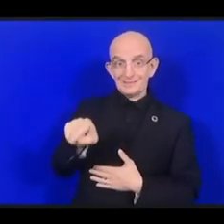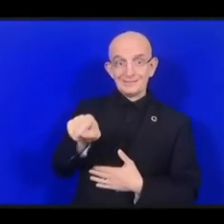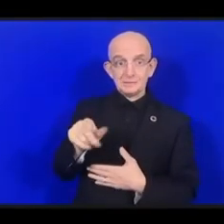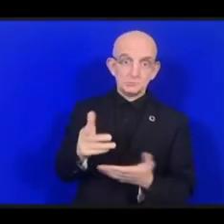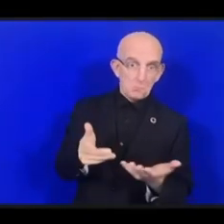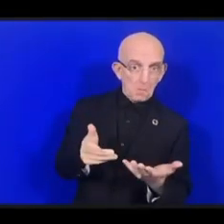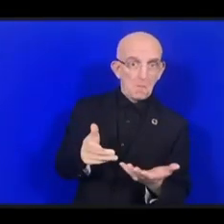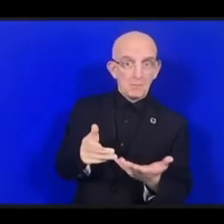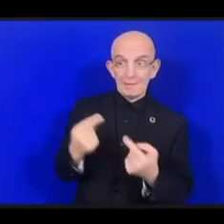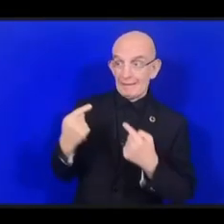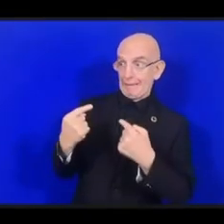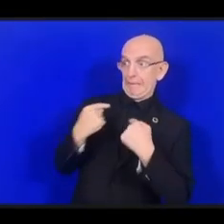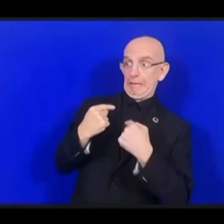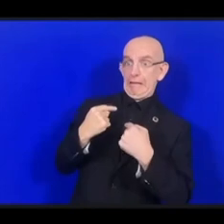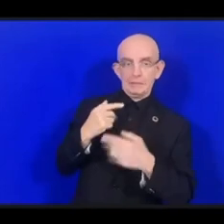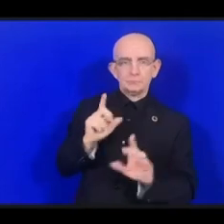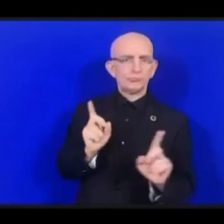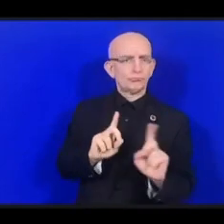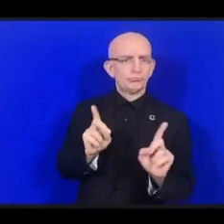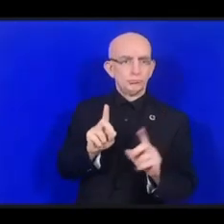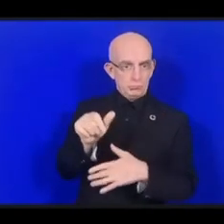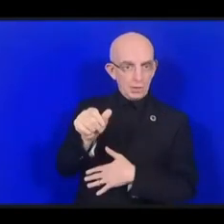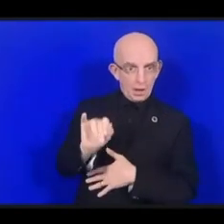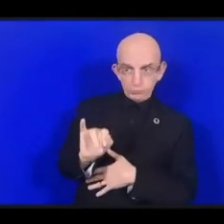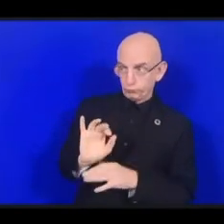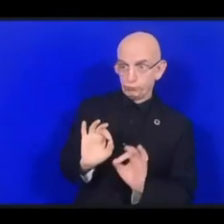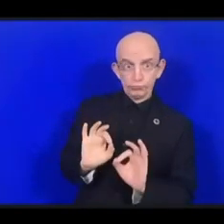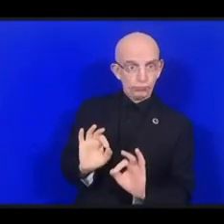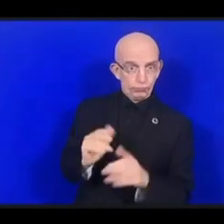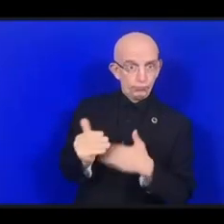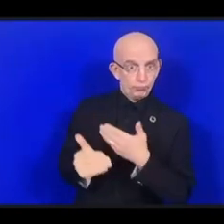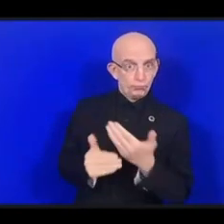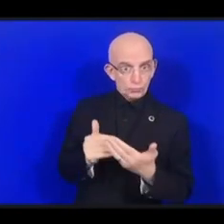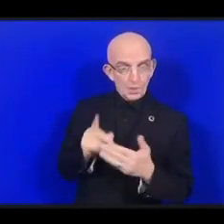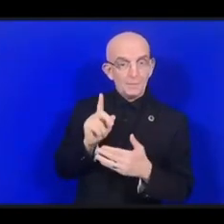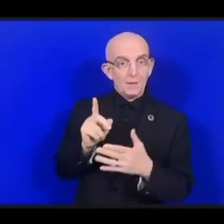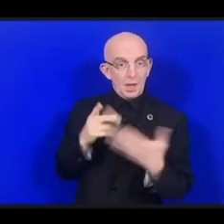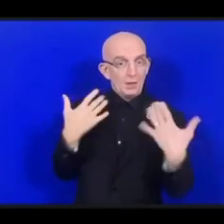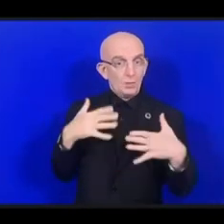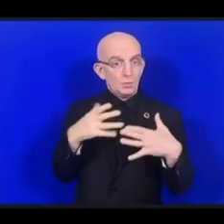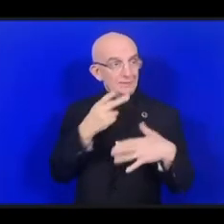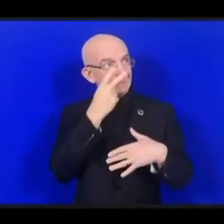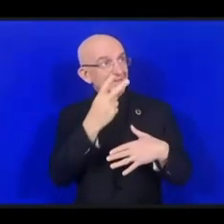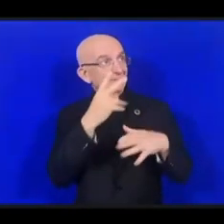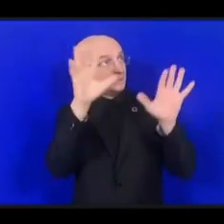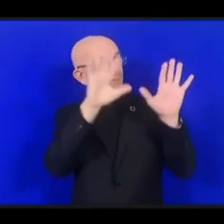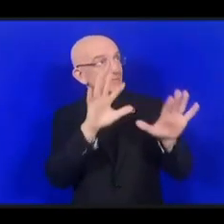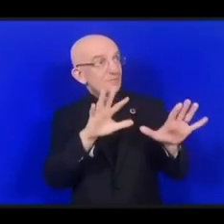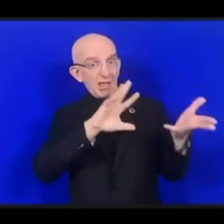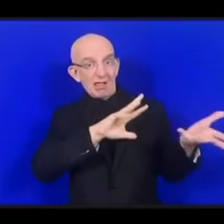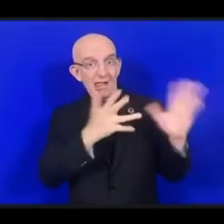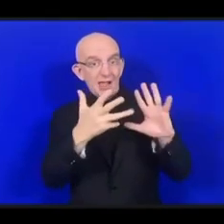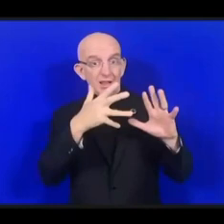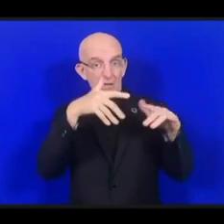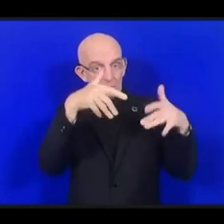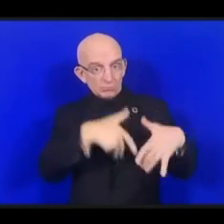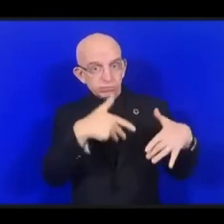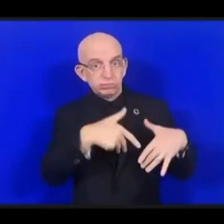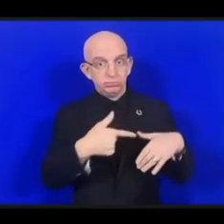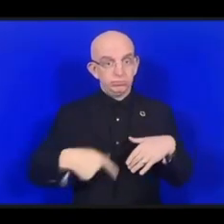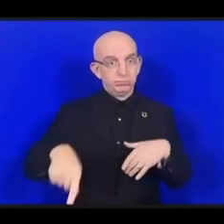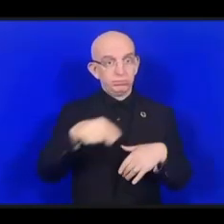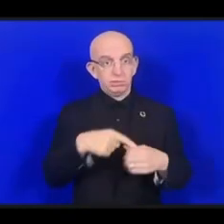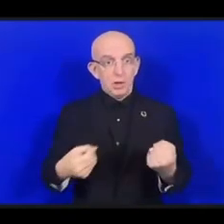化导致的自然灾难和自然灾害现在应该是人类面临的最大的威